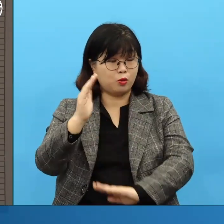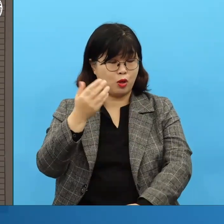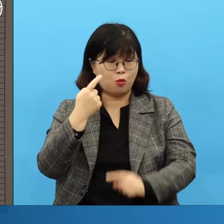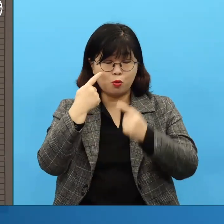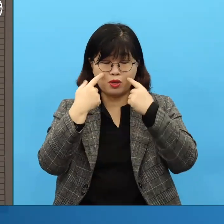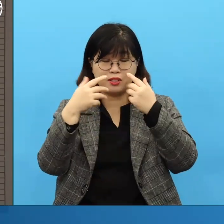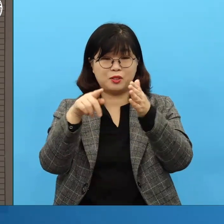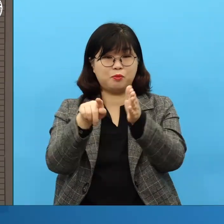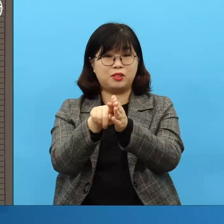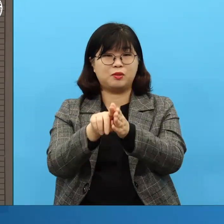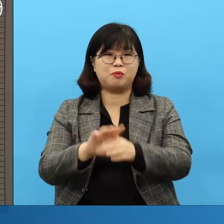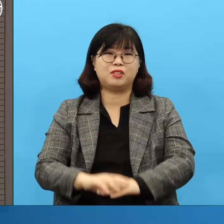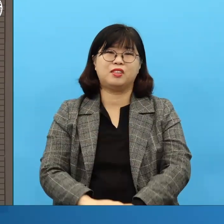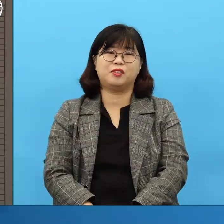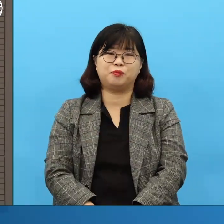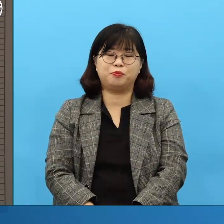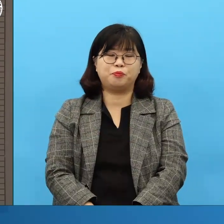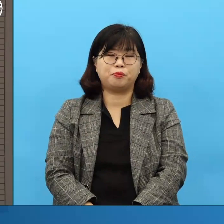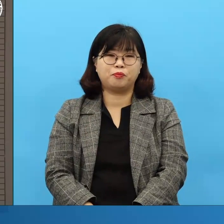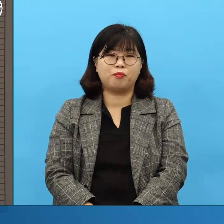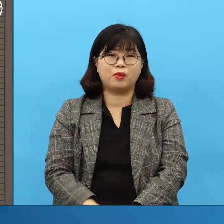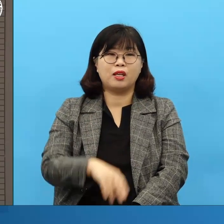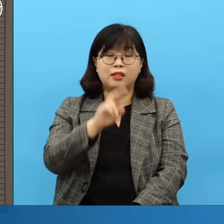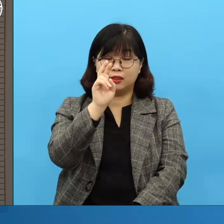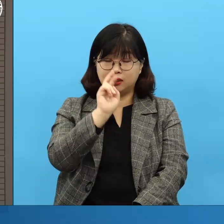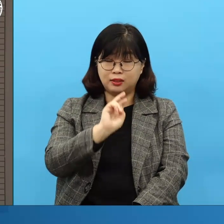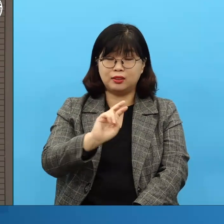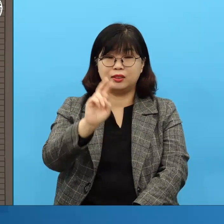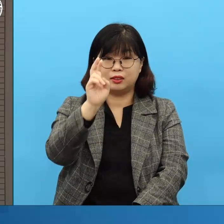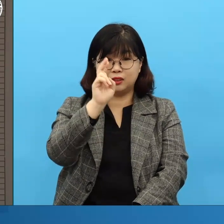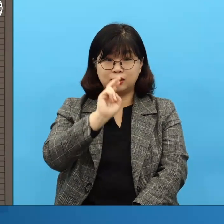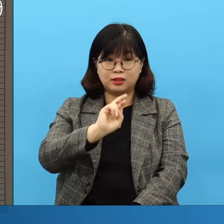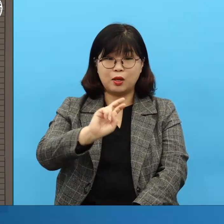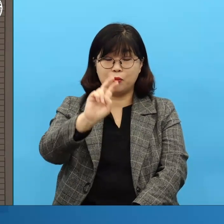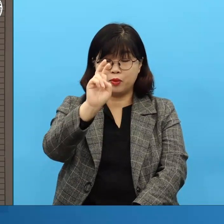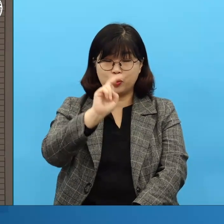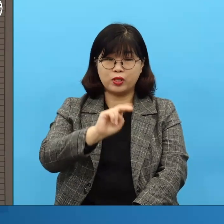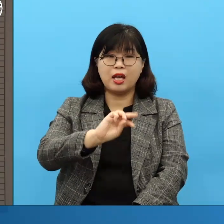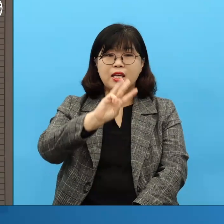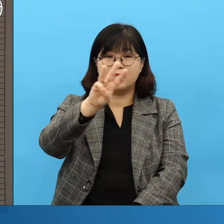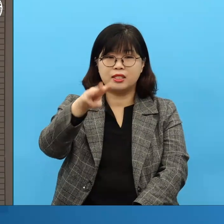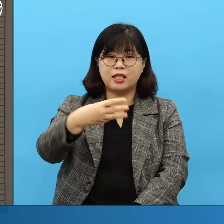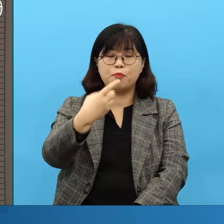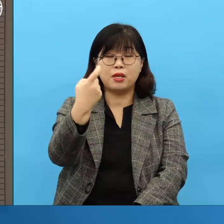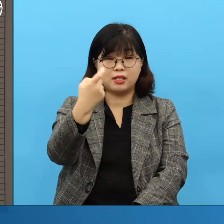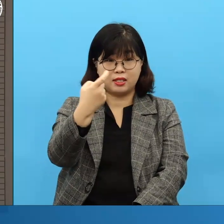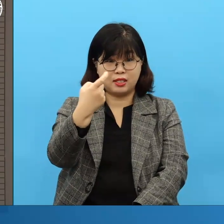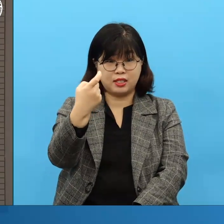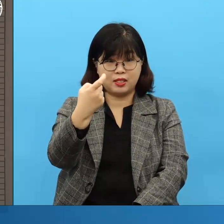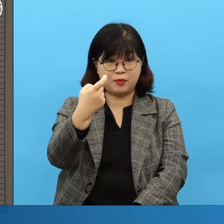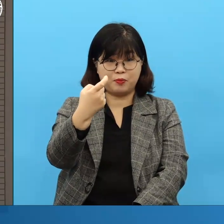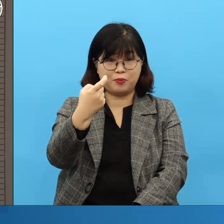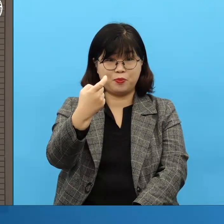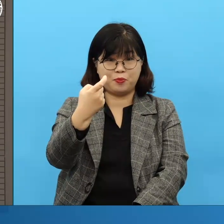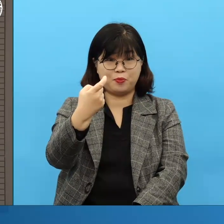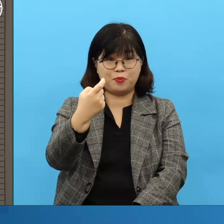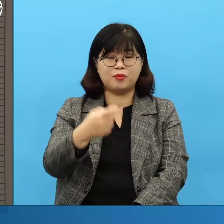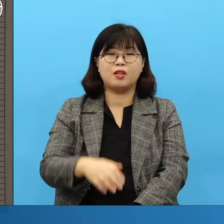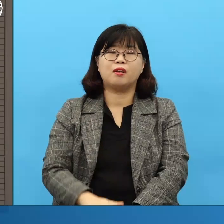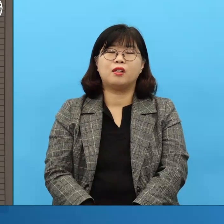하나님의 은혜로 이 쓸데없는 자 왜 구속하여 주는지 난 알 수 없도다.